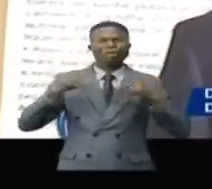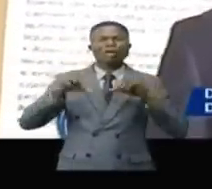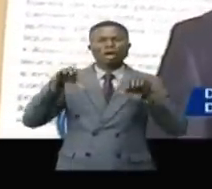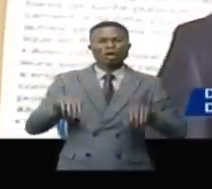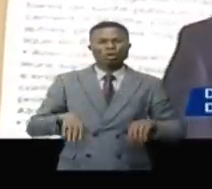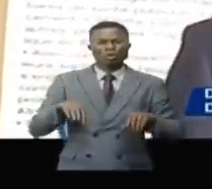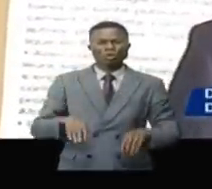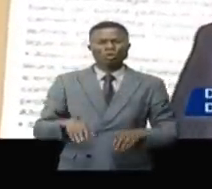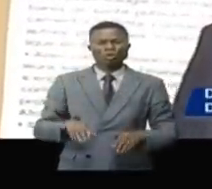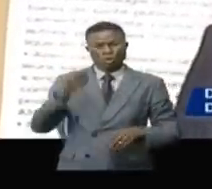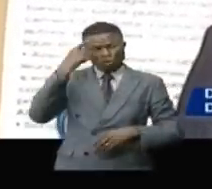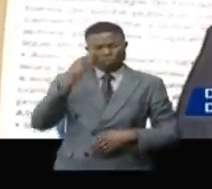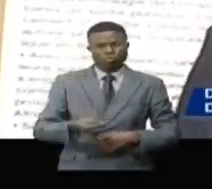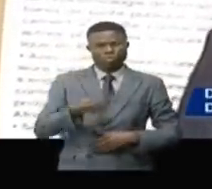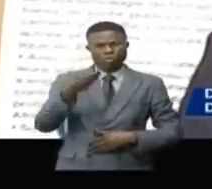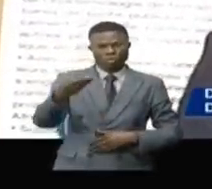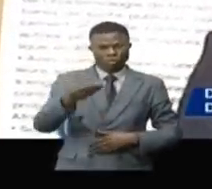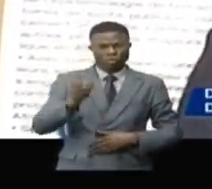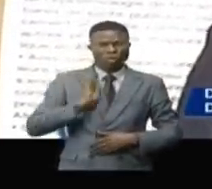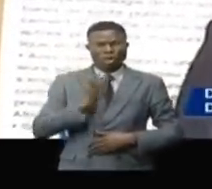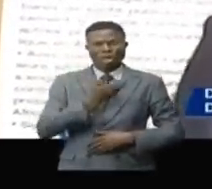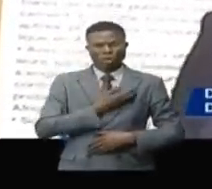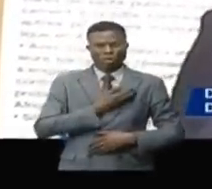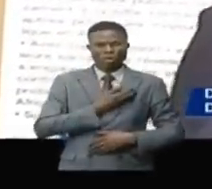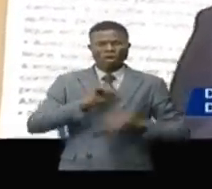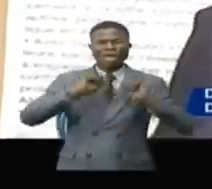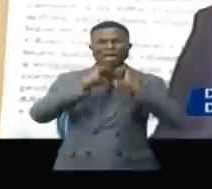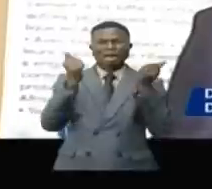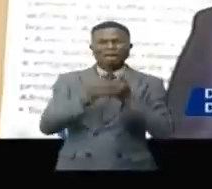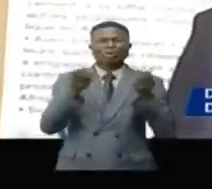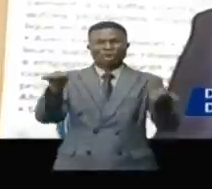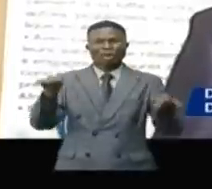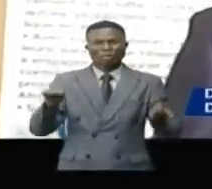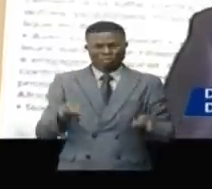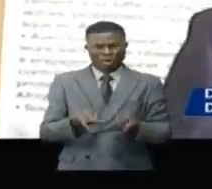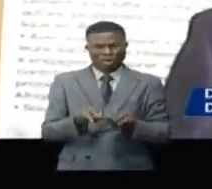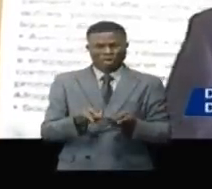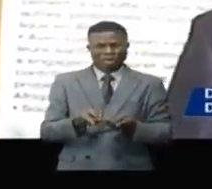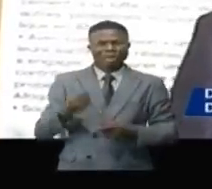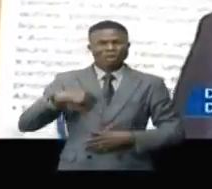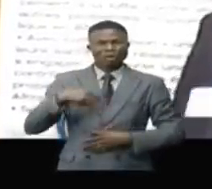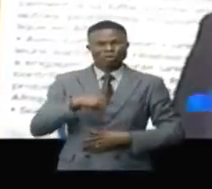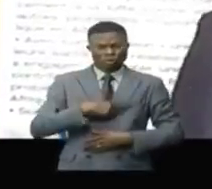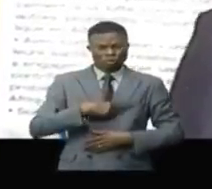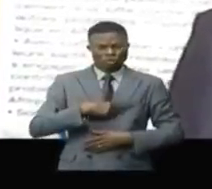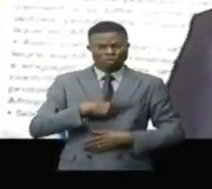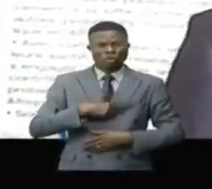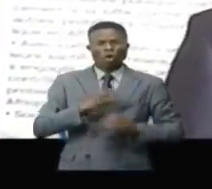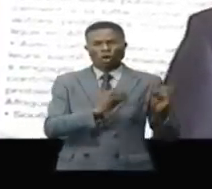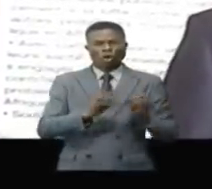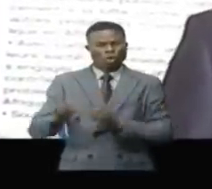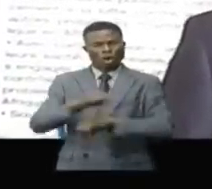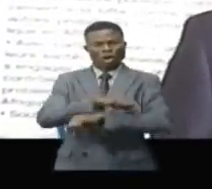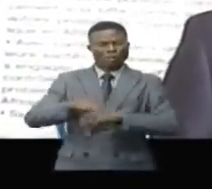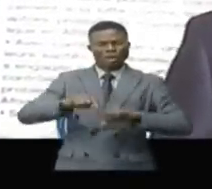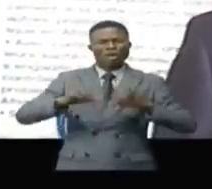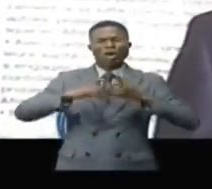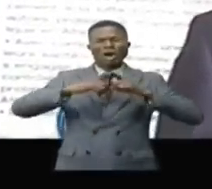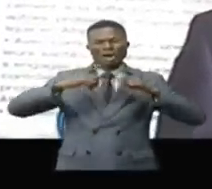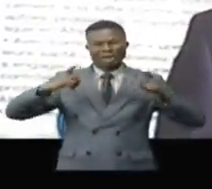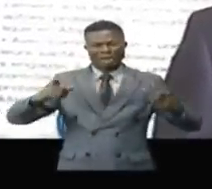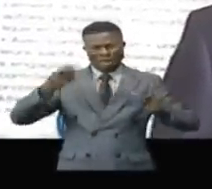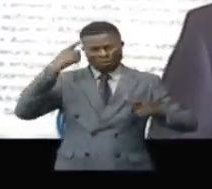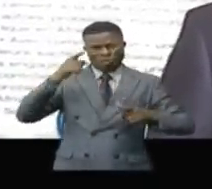la disposition d'AFNET un terrain qui pourra abriter justement ce grand bureau pour la région